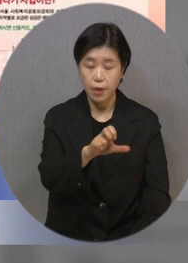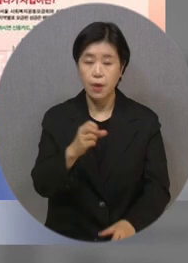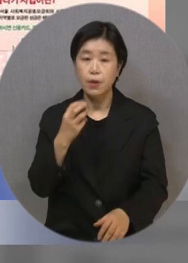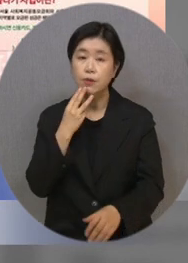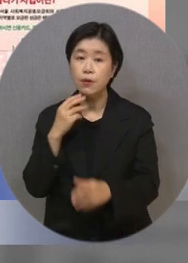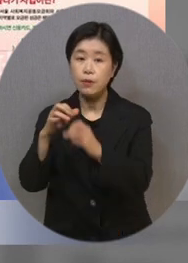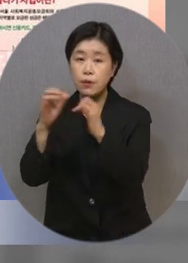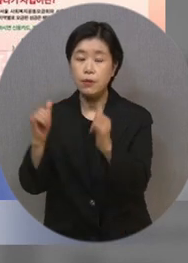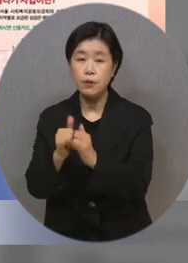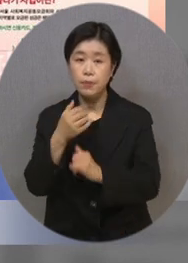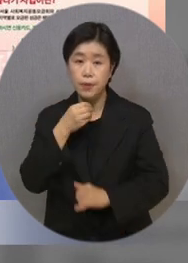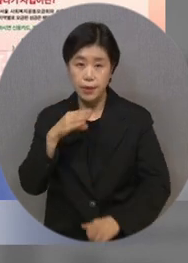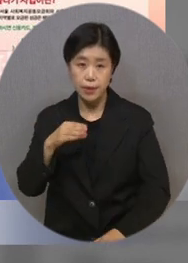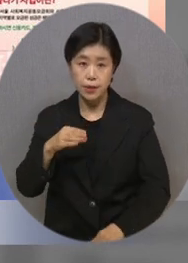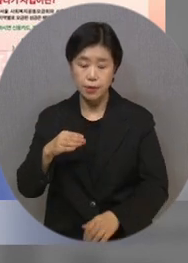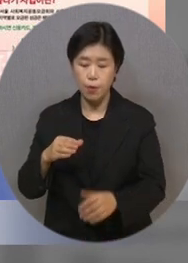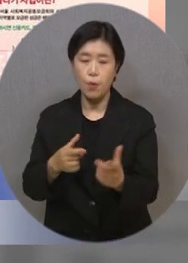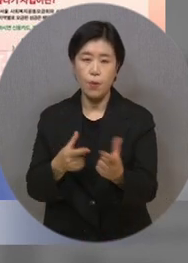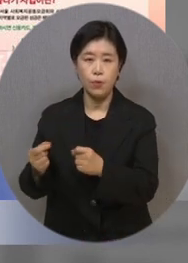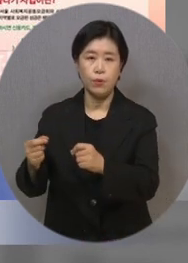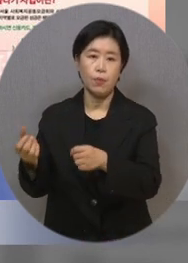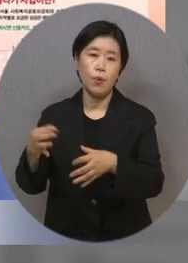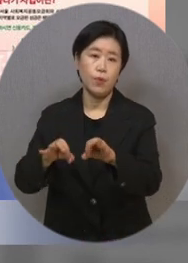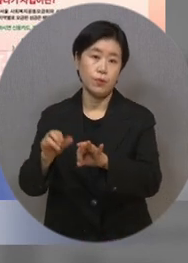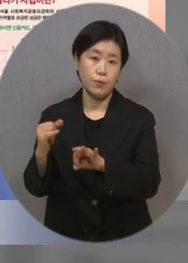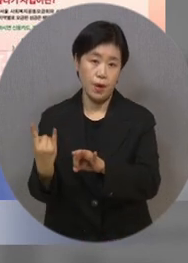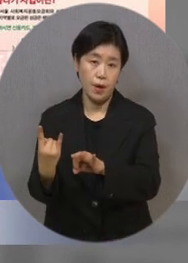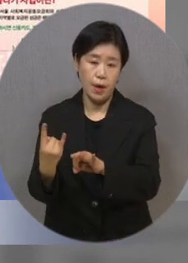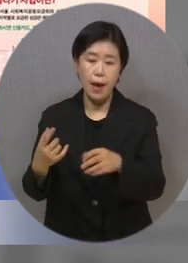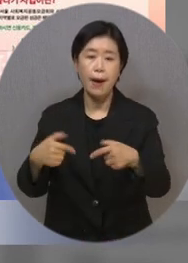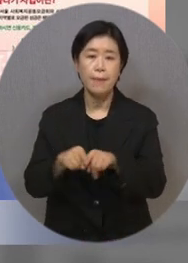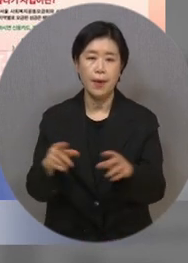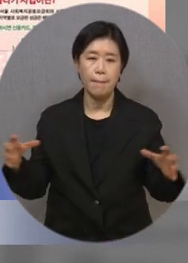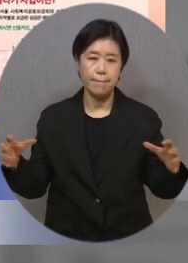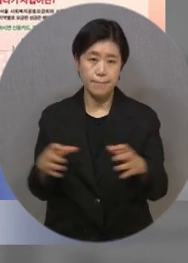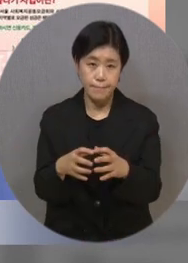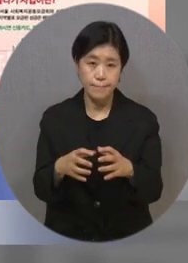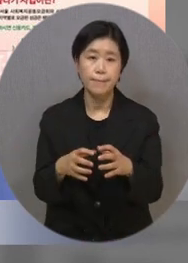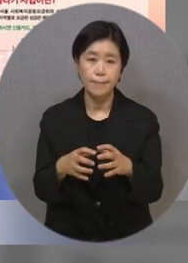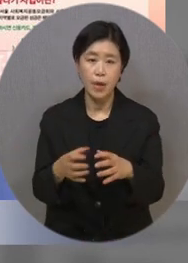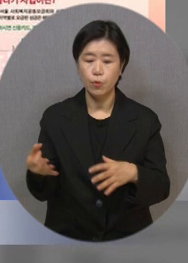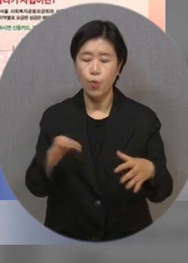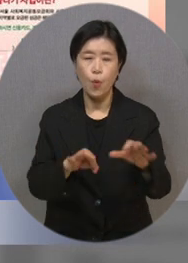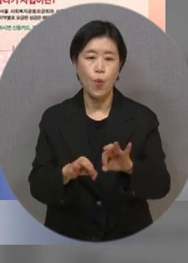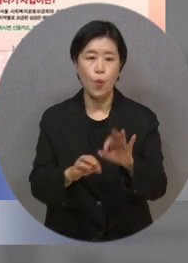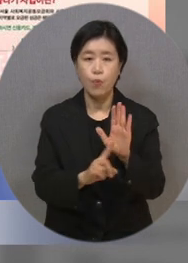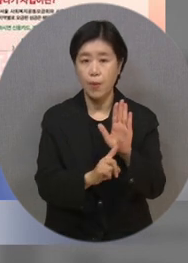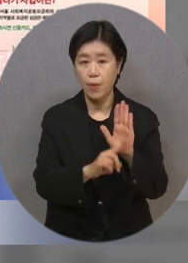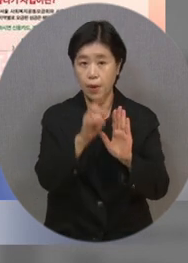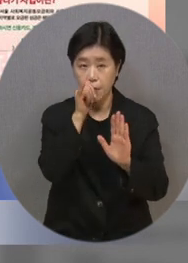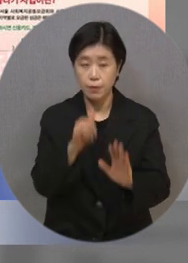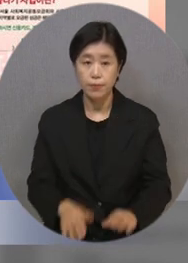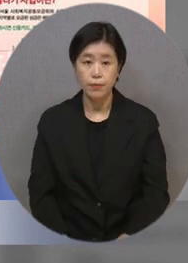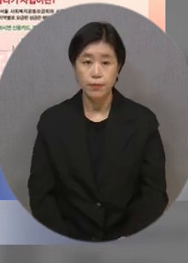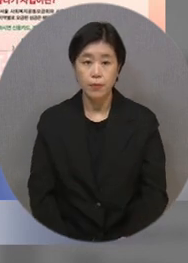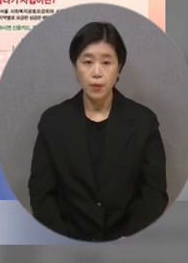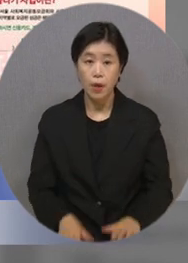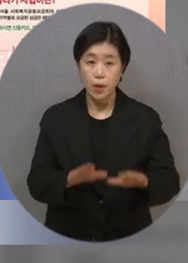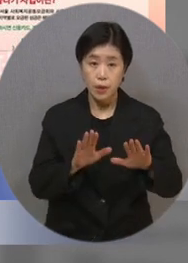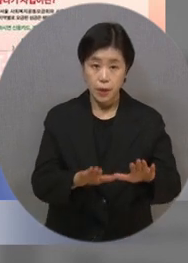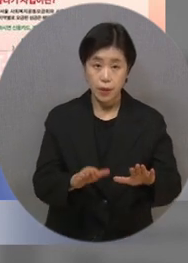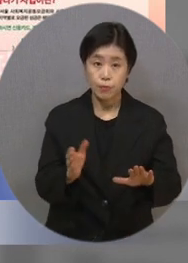공동 모금회가 공동으로 추진하는 연말연시 집중 모금 캠페인인데요 올해는 내년 2월